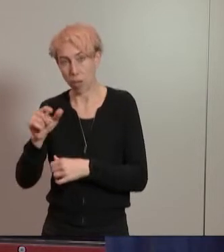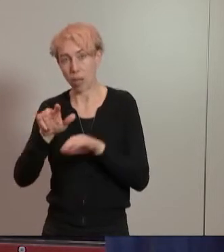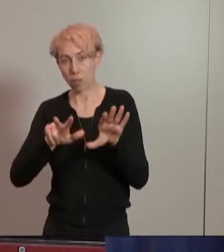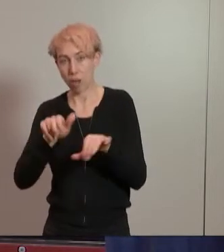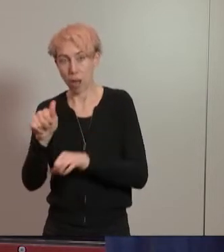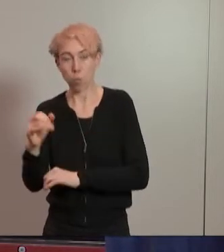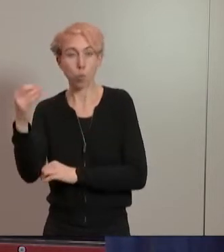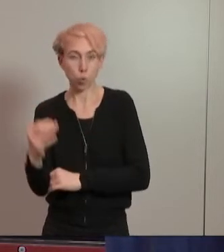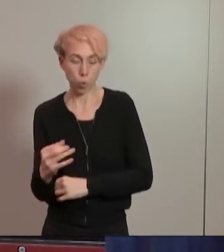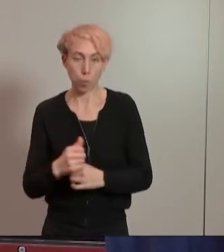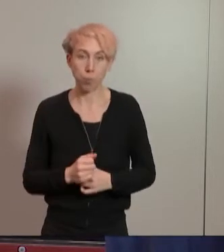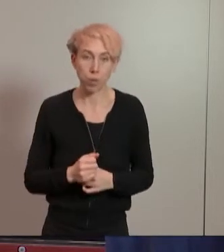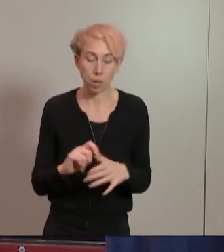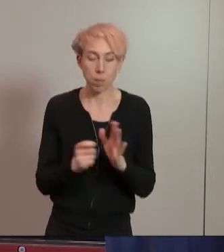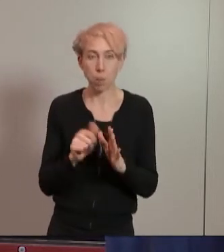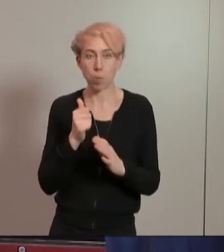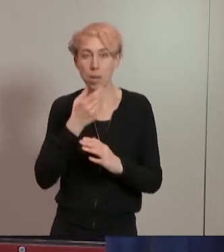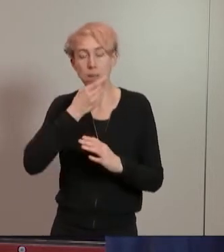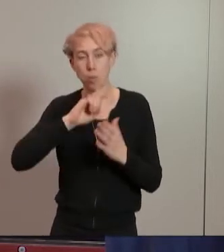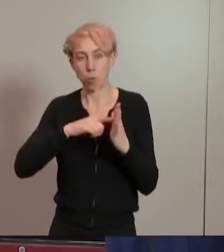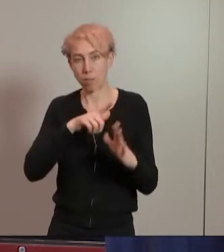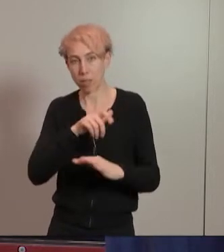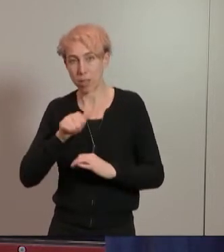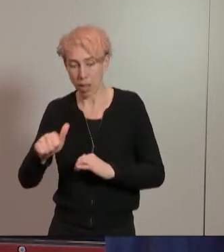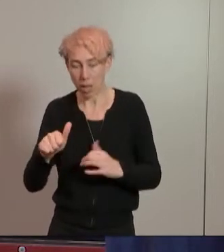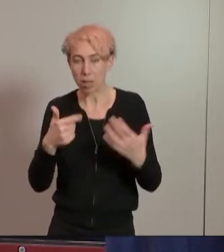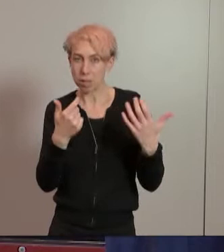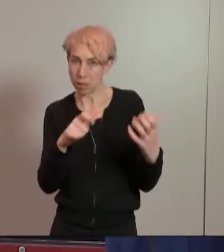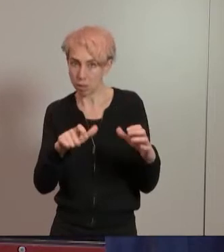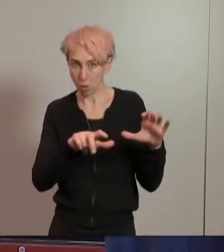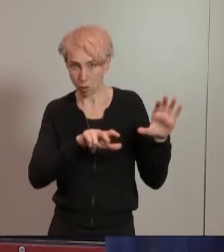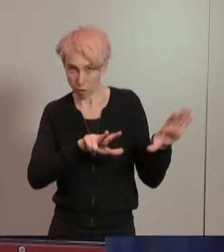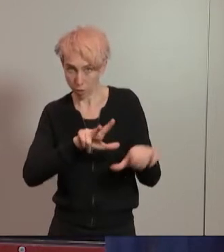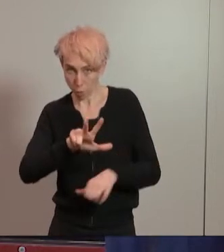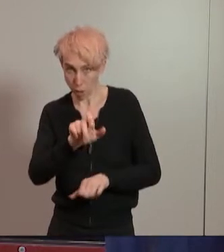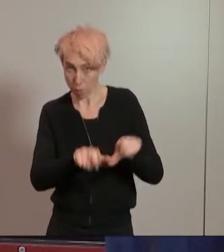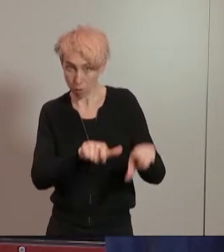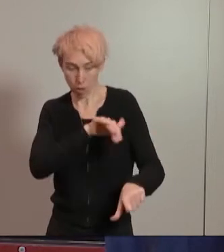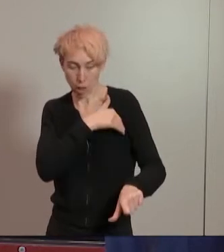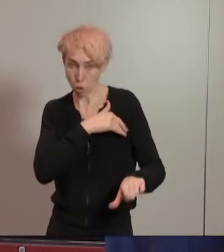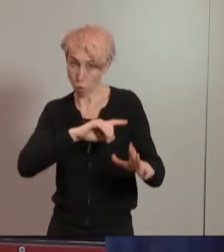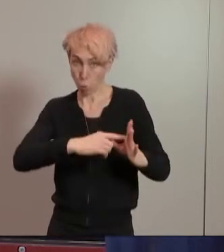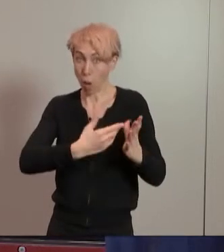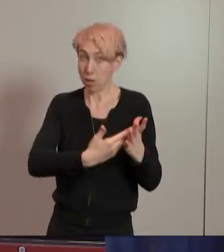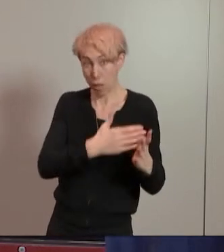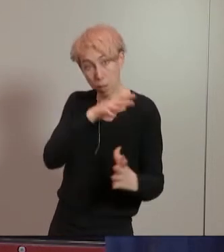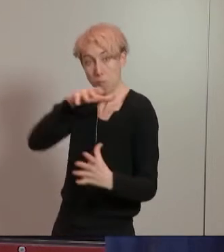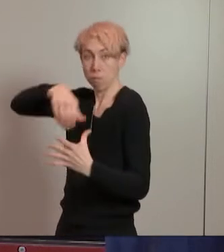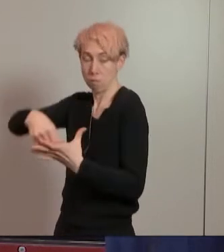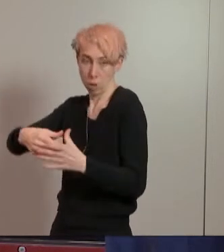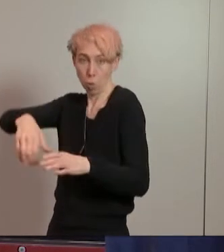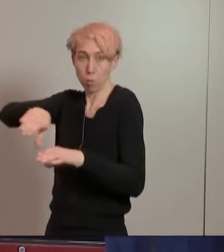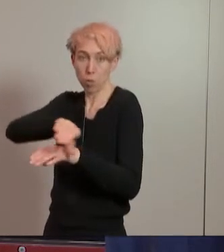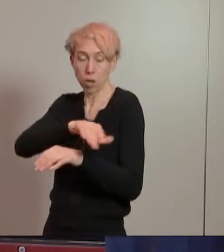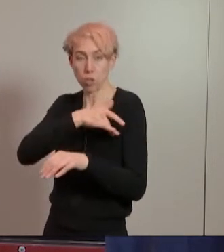73,81%. Au 1er décembre 2021, sur les 783 agents éligibles à la participation